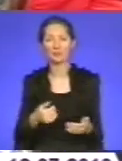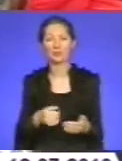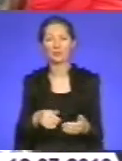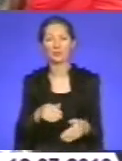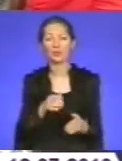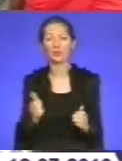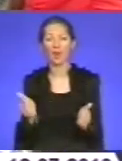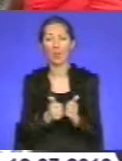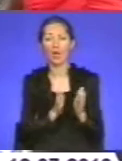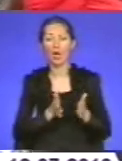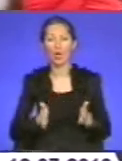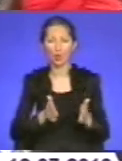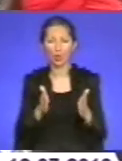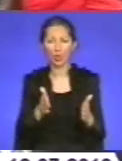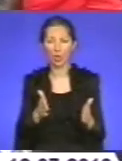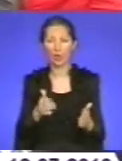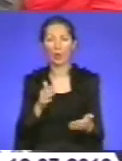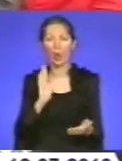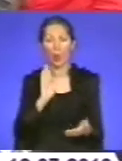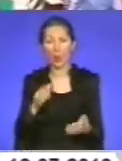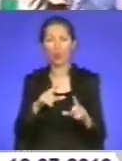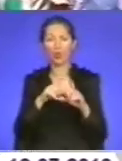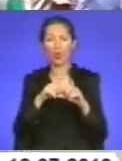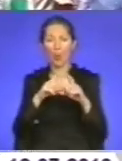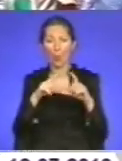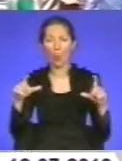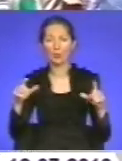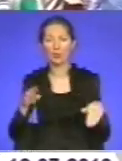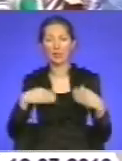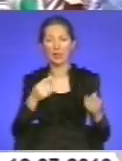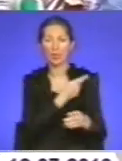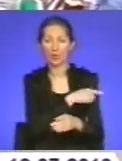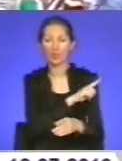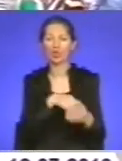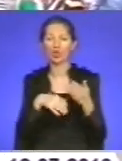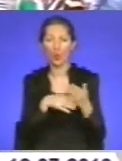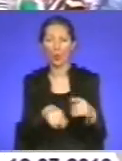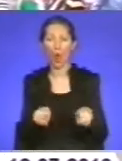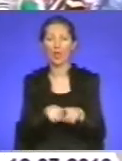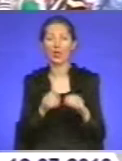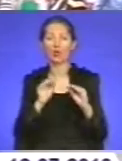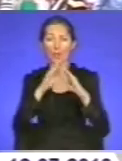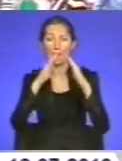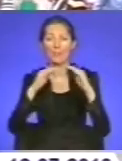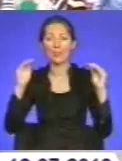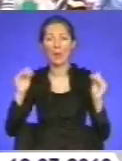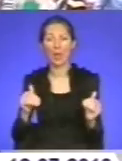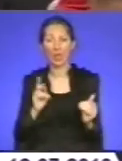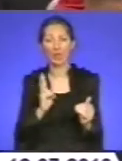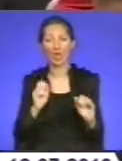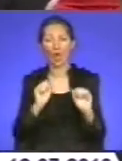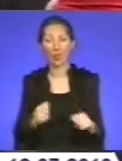духовного центру, яким йтимуть прочани, будуть пункти надання медичної допомоги, а також встановлені намети, в яких можна